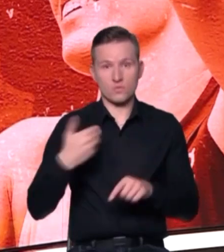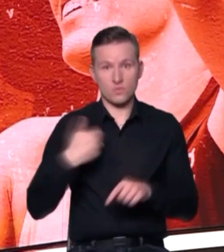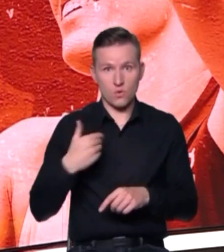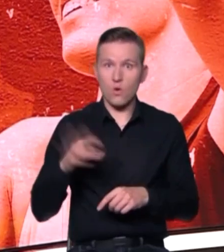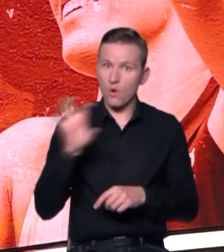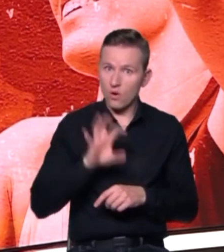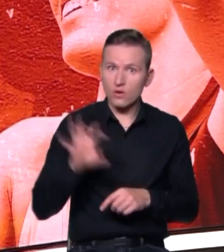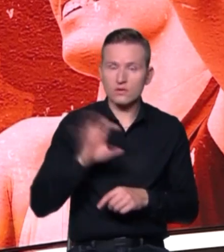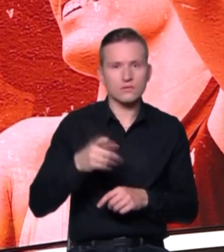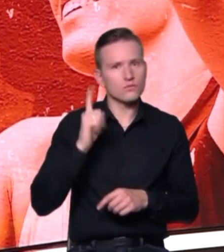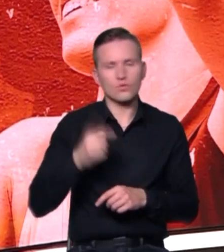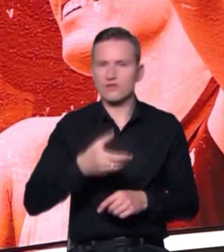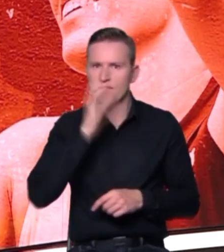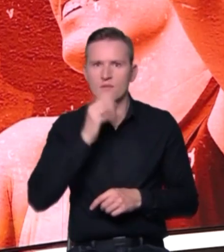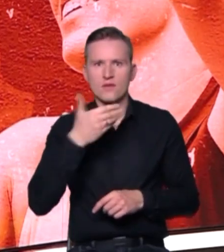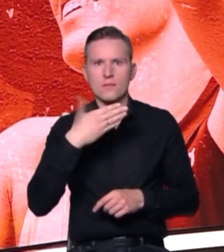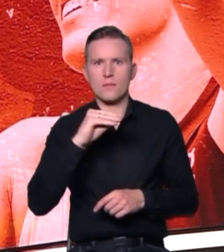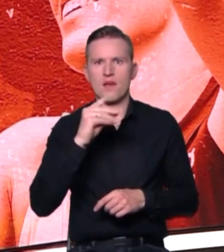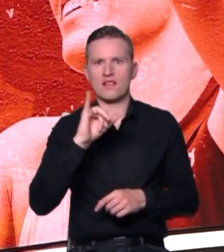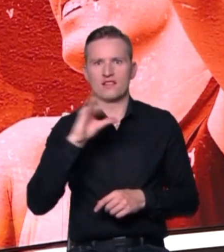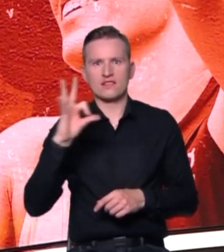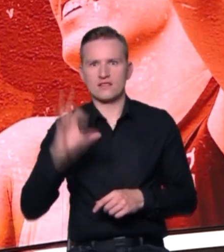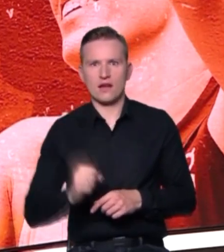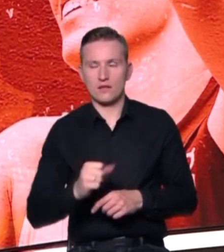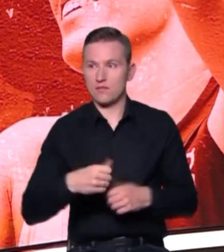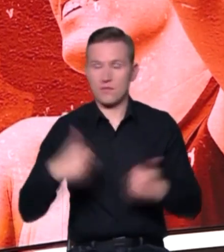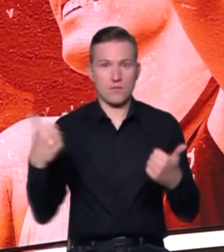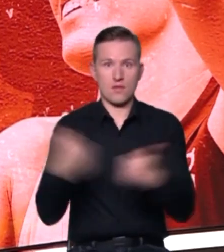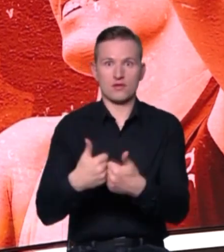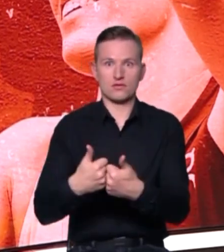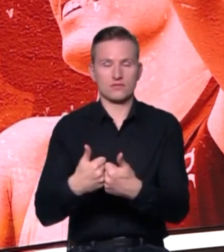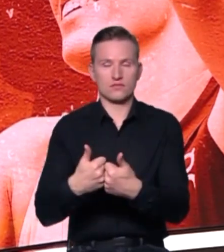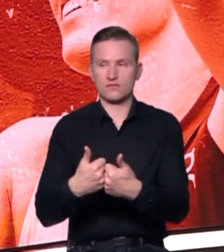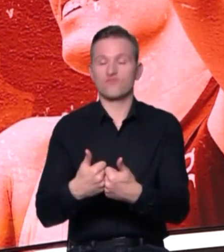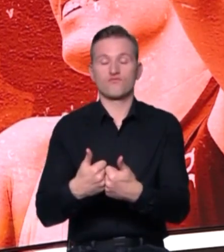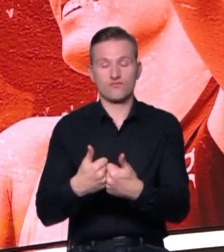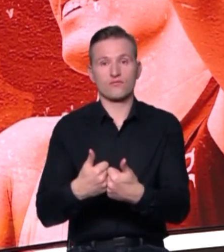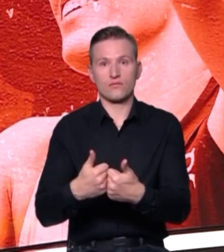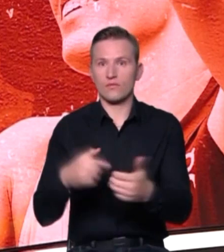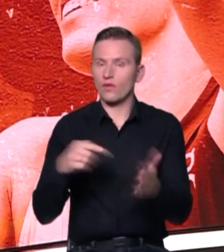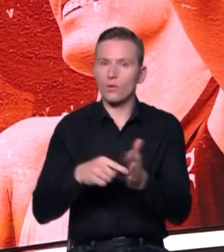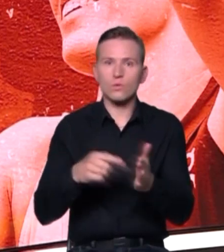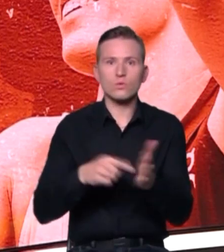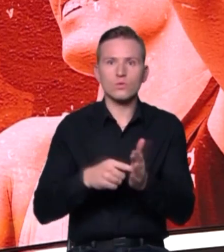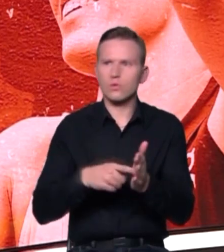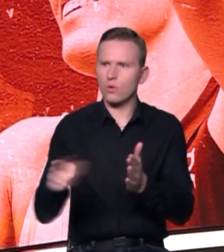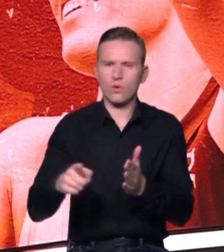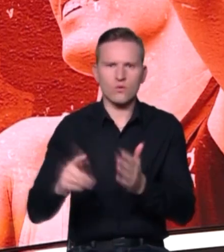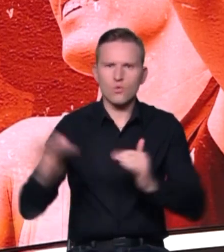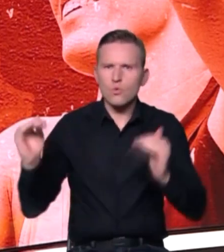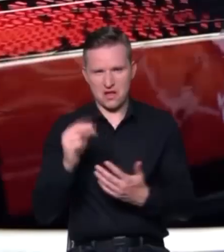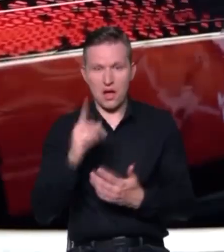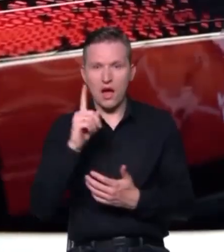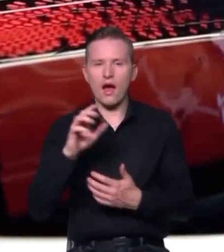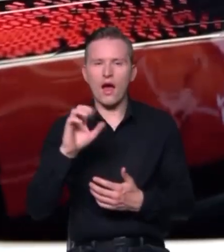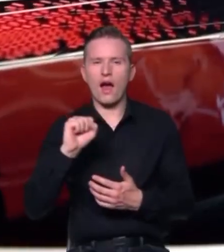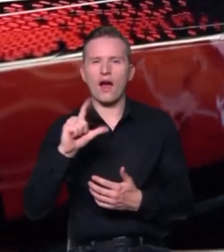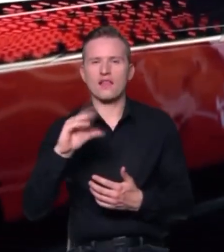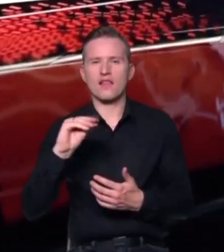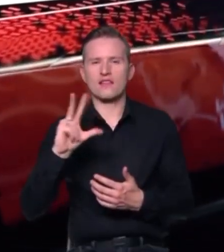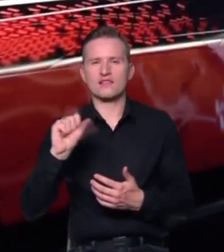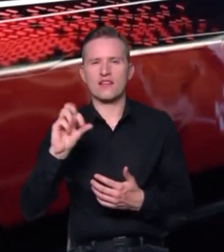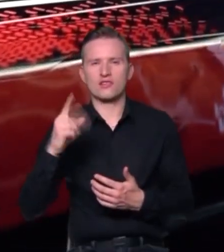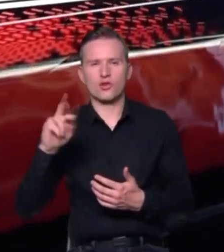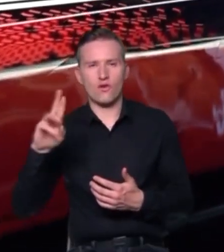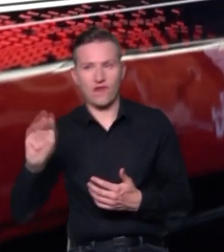musiałam wypić melisę po tym meczu, bo nieczęsto zdarzają się tak wyrównane mecze Igi Świątek. Miała tak